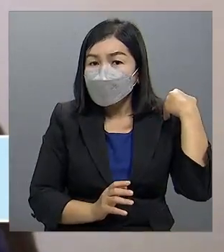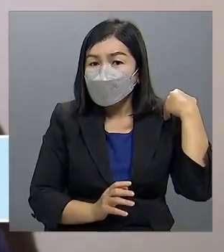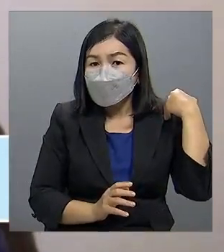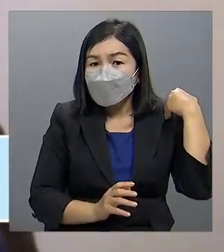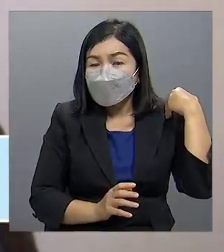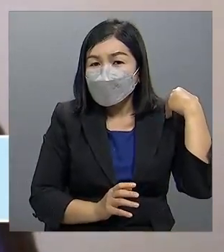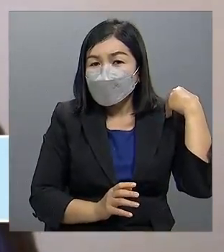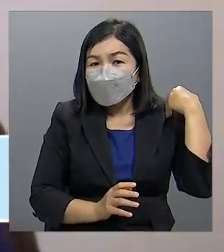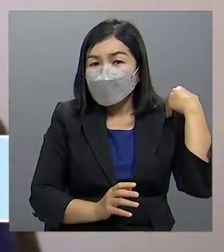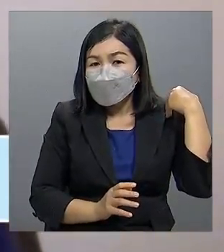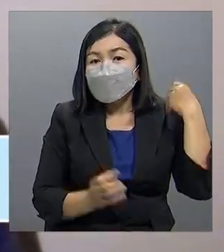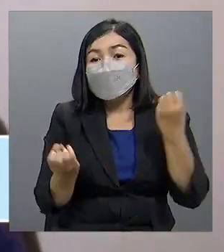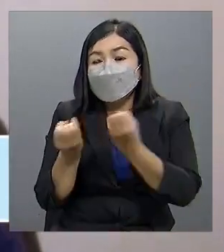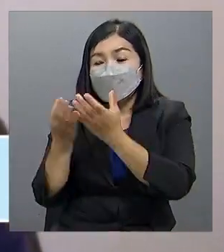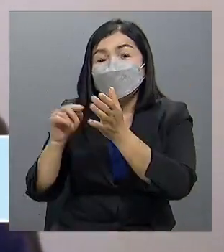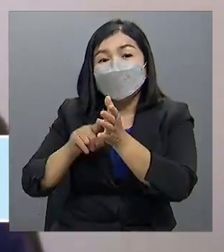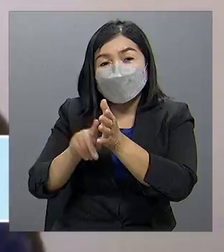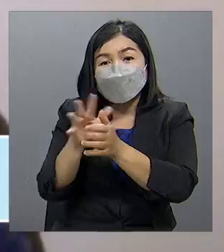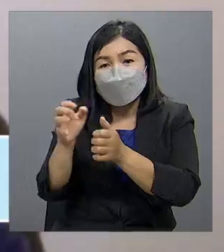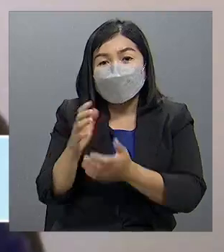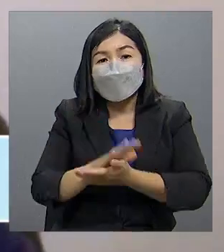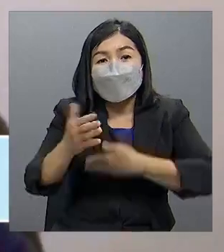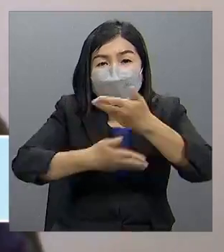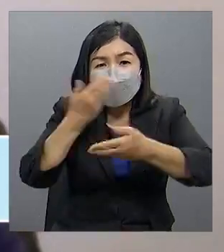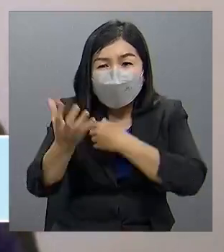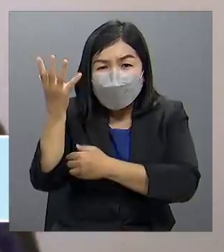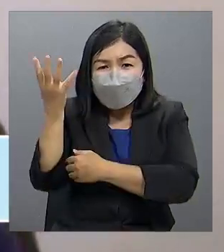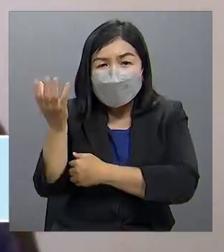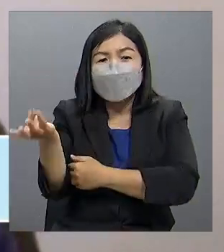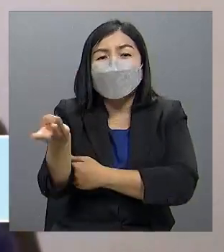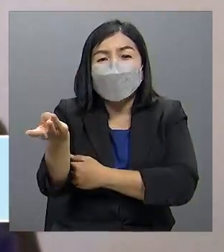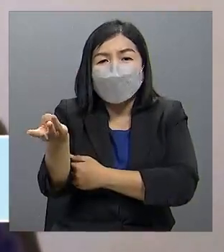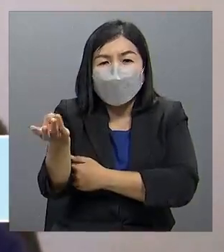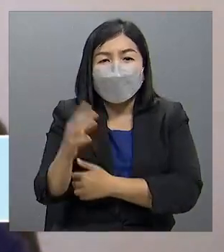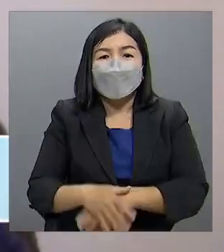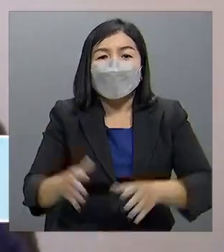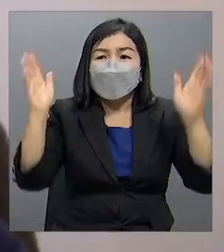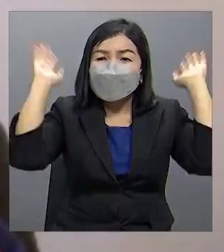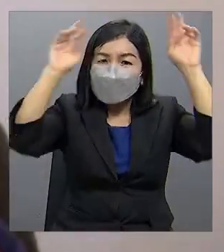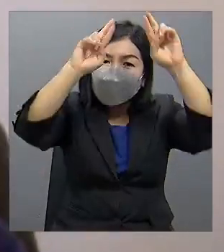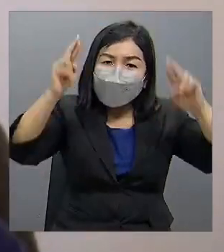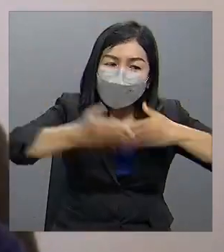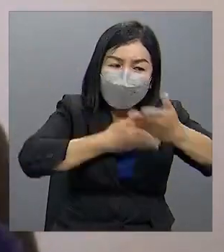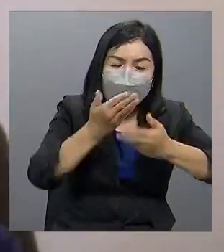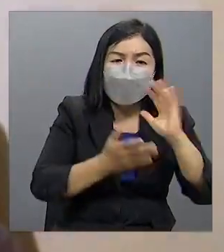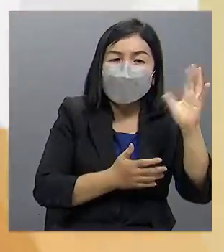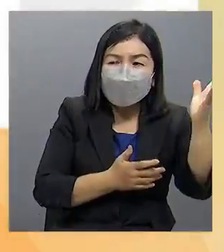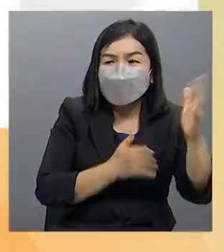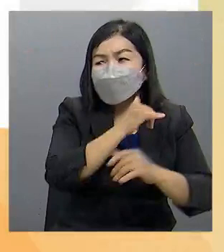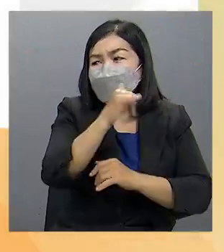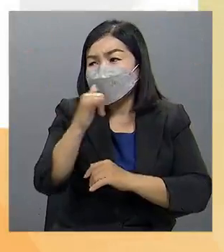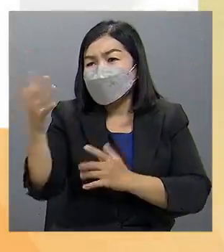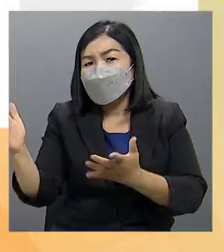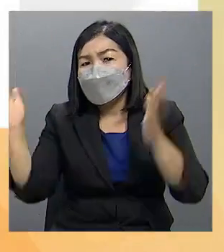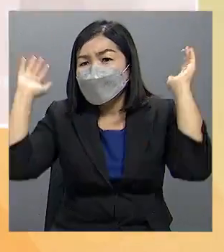บโควิดเนาะมันก็ทำให้ยอดขายเราลดลงเราไม่ได้แบบไปออกบูธออกงานต่างๆแล้วไม่ได้แบบโฆษณาตามแ